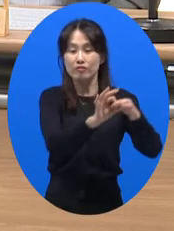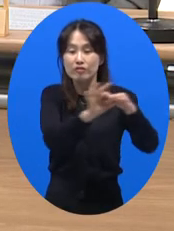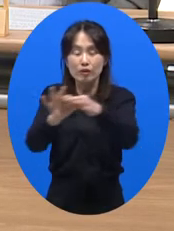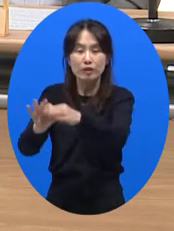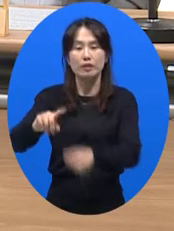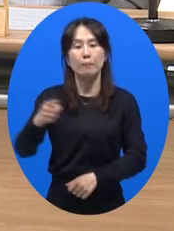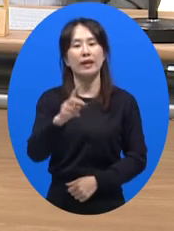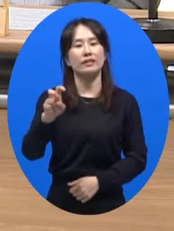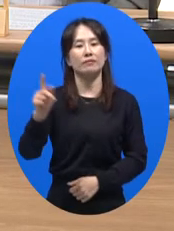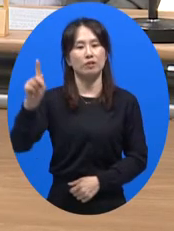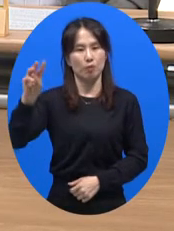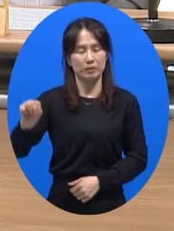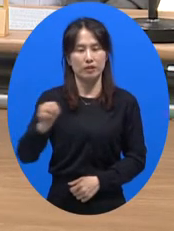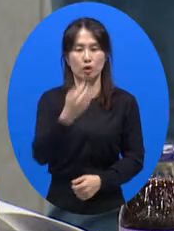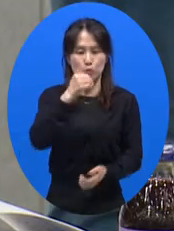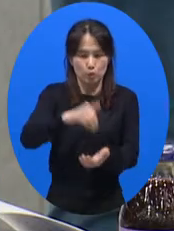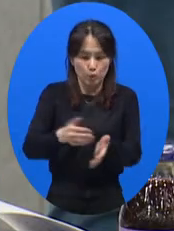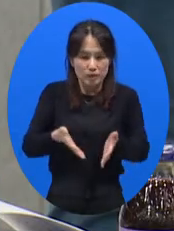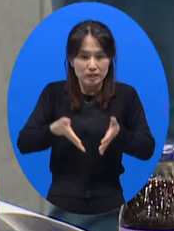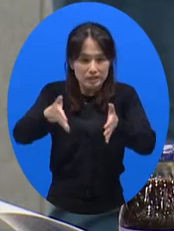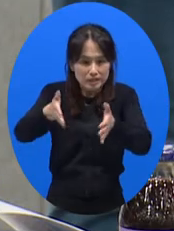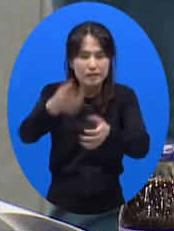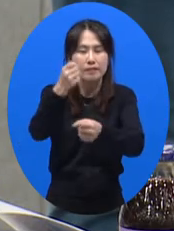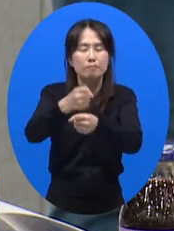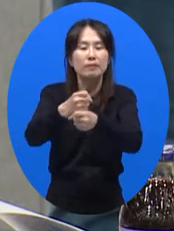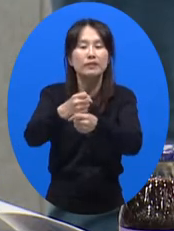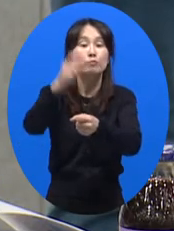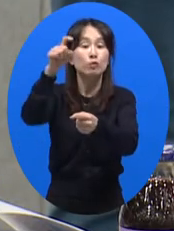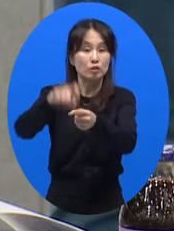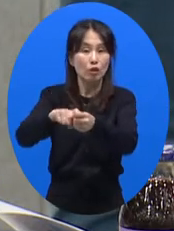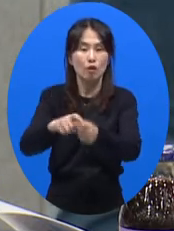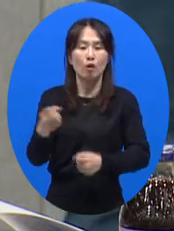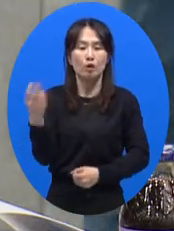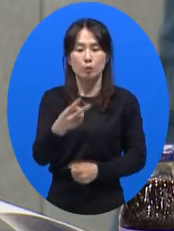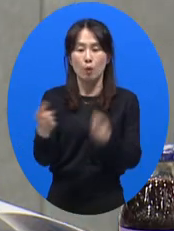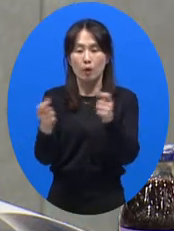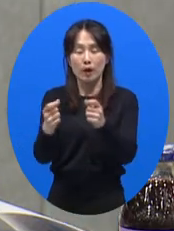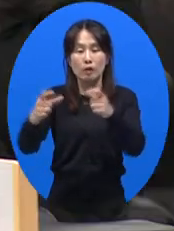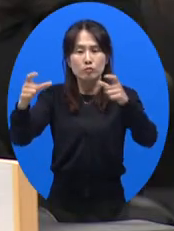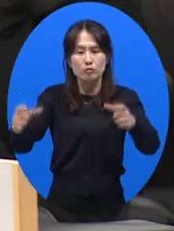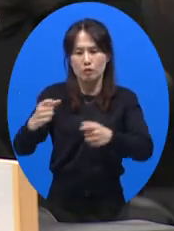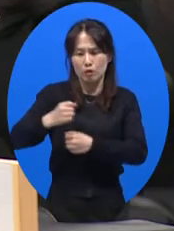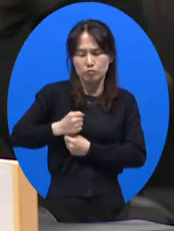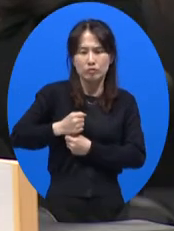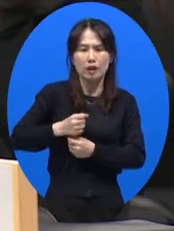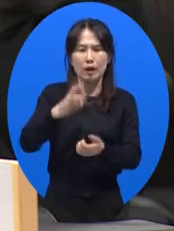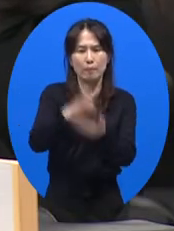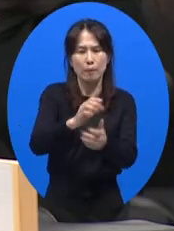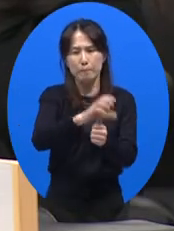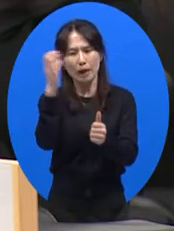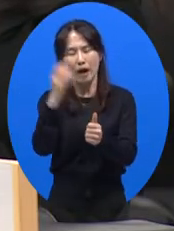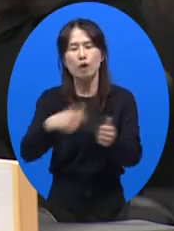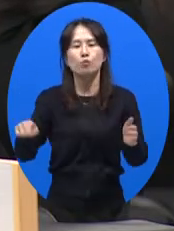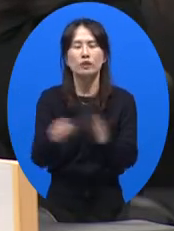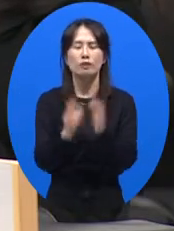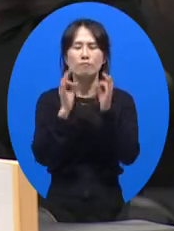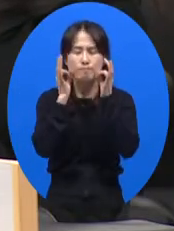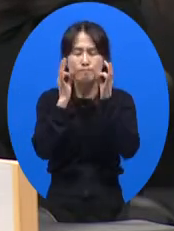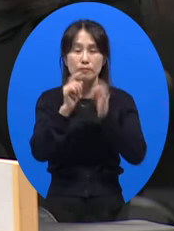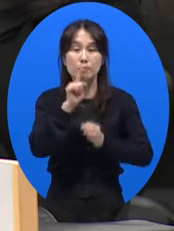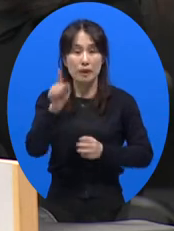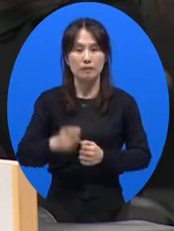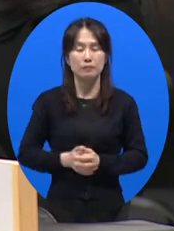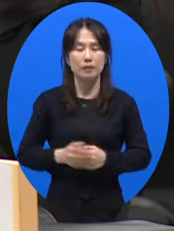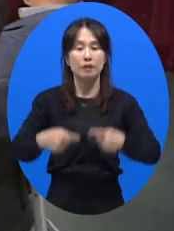공동 협력하기로 했습니다 이날 참석자들은 특히 경기도와 강원도 연천 포천 철원 5개